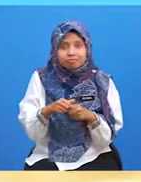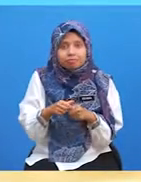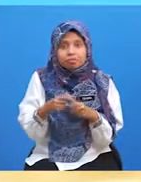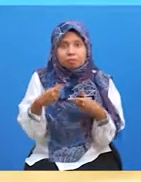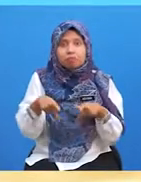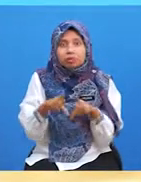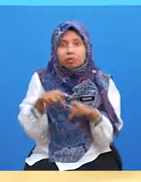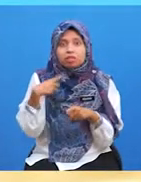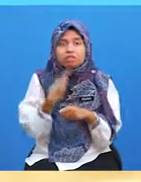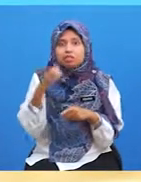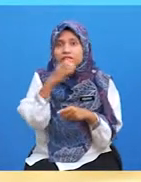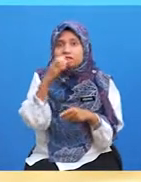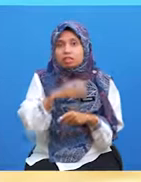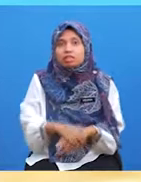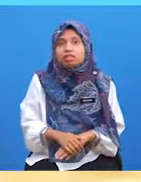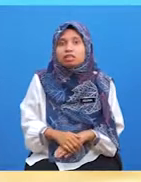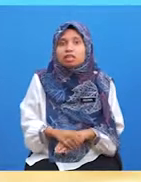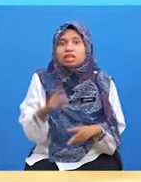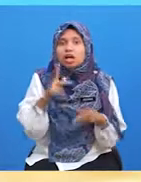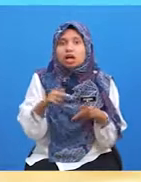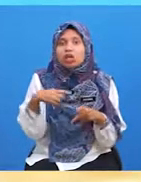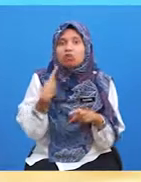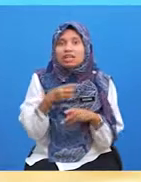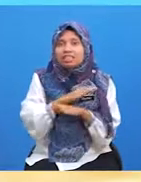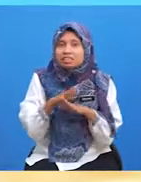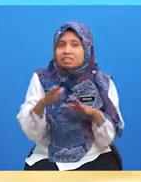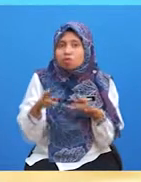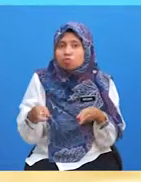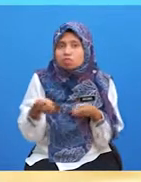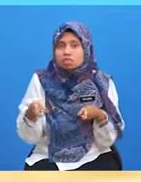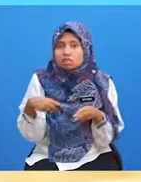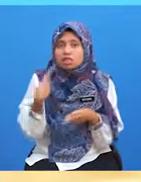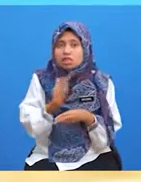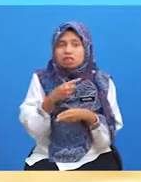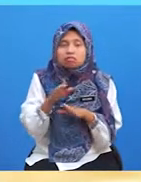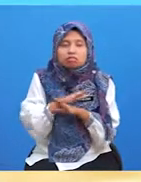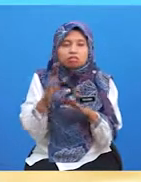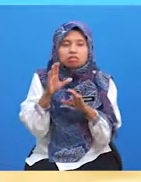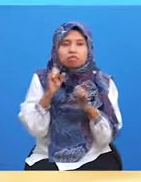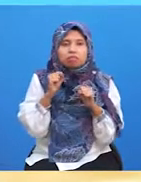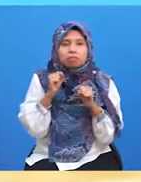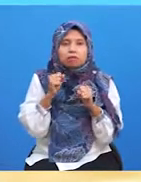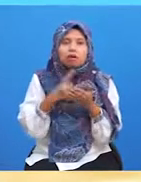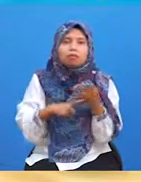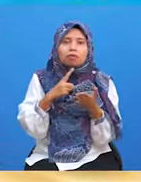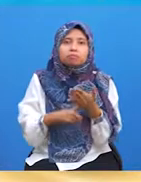perlu kita cari ialah sekiranya kita tidak berusaha, kita tidak akan mendapat apa-apa.